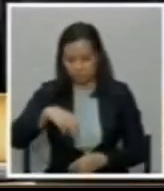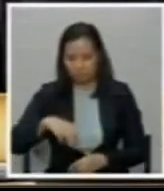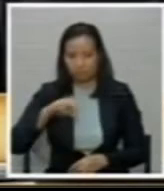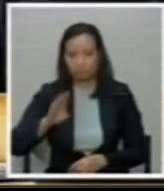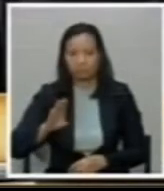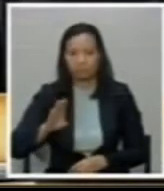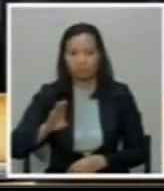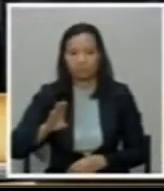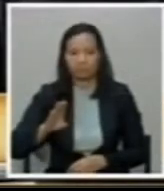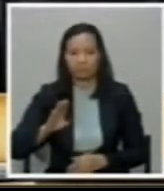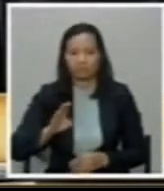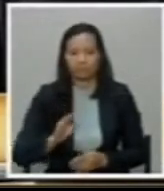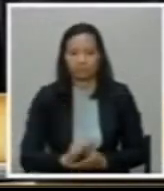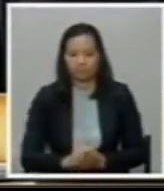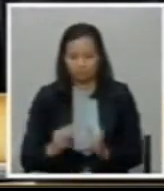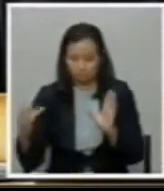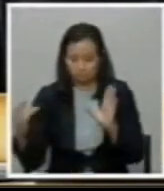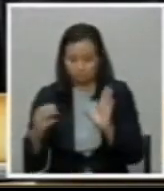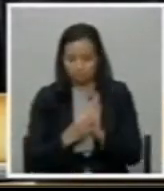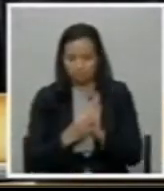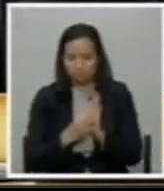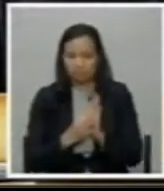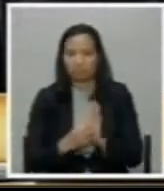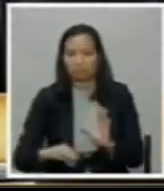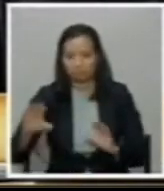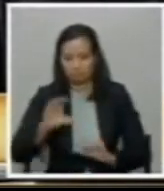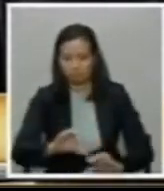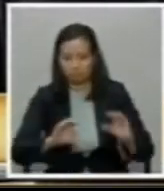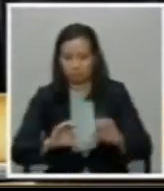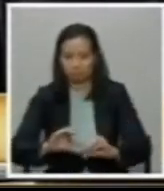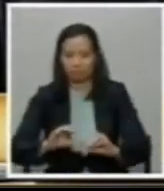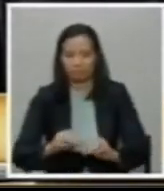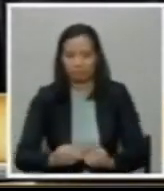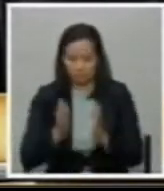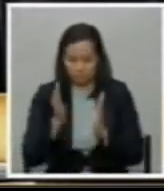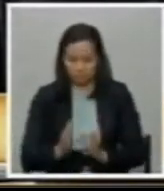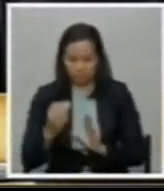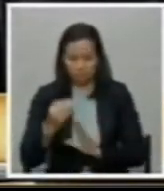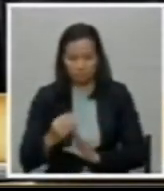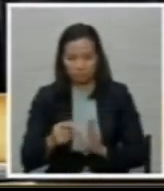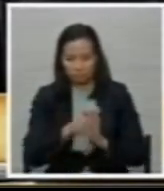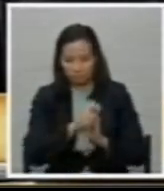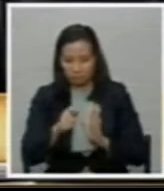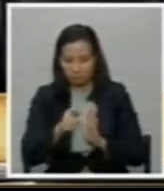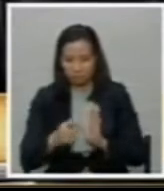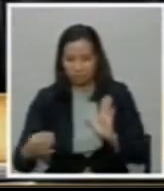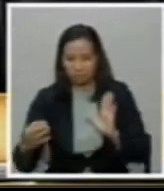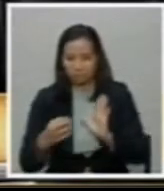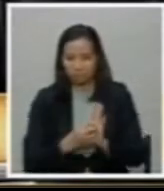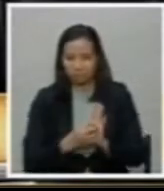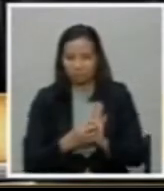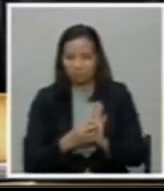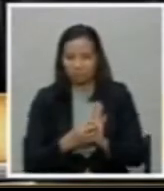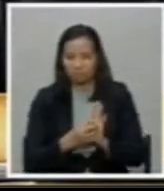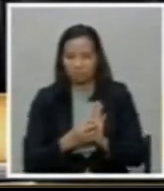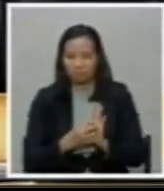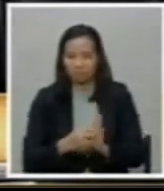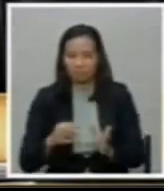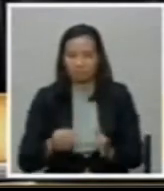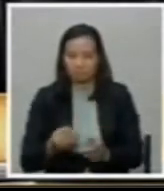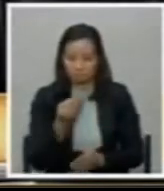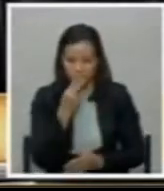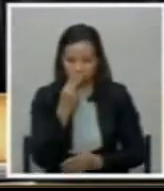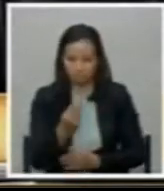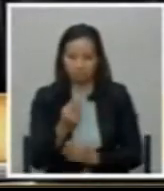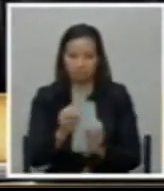ทหรือตราสารที่เราลงทุนนั้นเนี่ยผู้ออกตราสารเนี่ยจะต้องมีการยืนหยัดในเรื่องของธรรมาภิบาลอย่างชัดเ